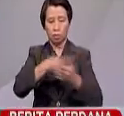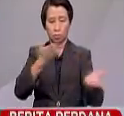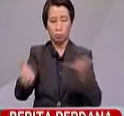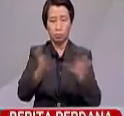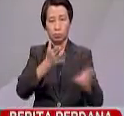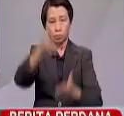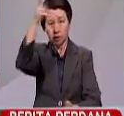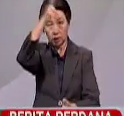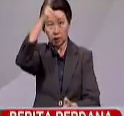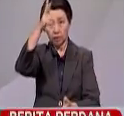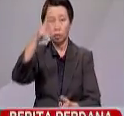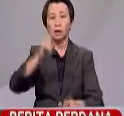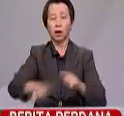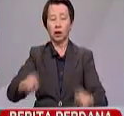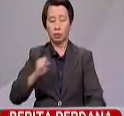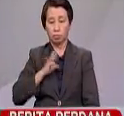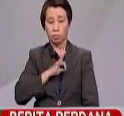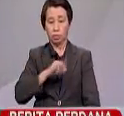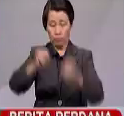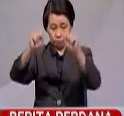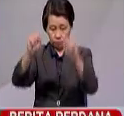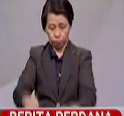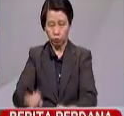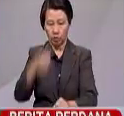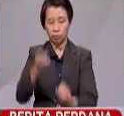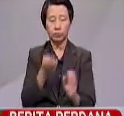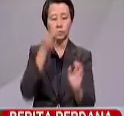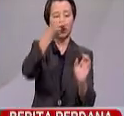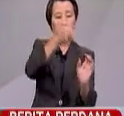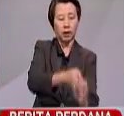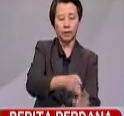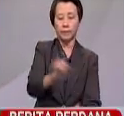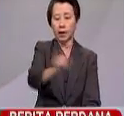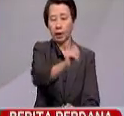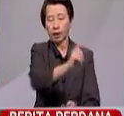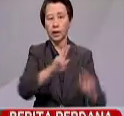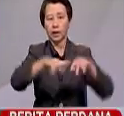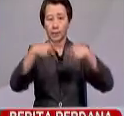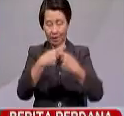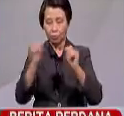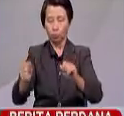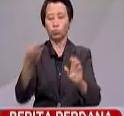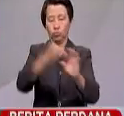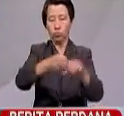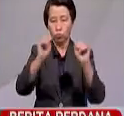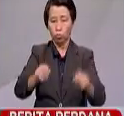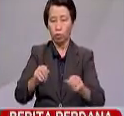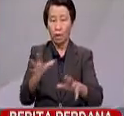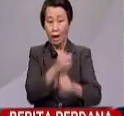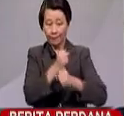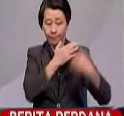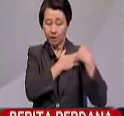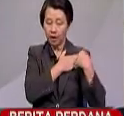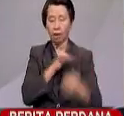awam. Bagaimanapun, penjawat awam masih dibenar untuk menyertai mana-mana parti politik.